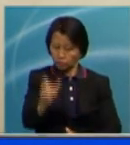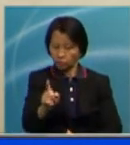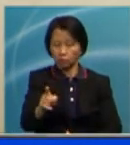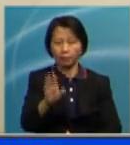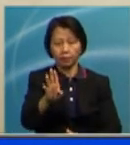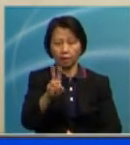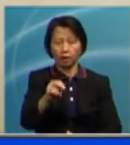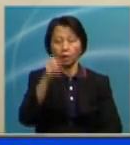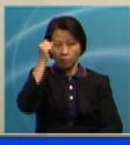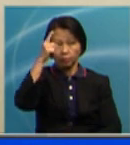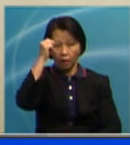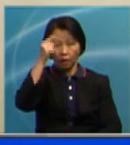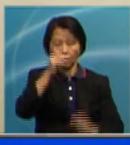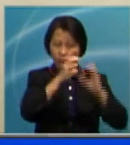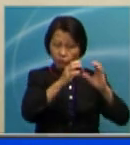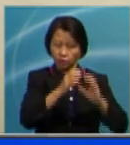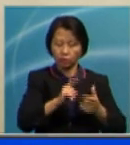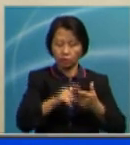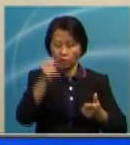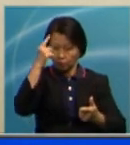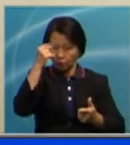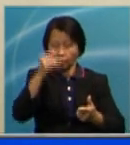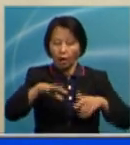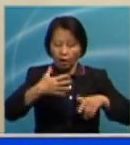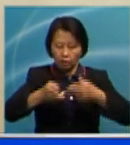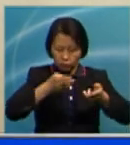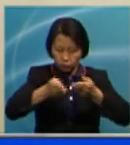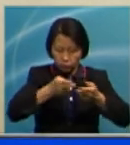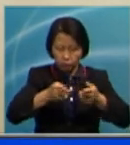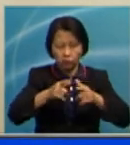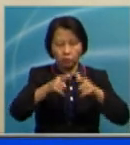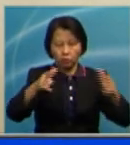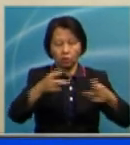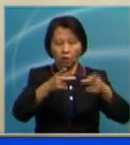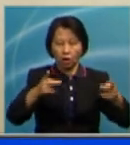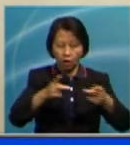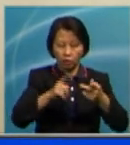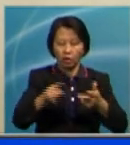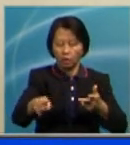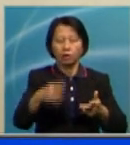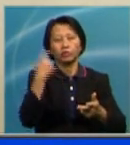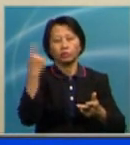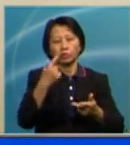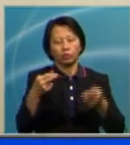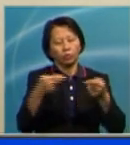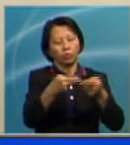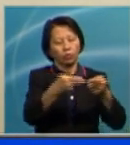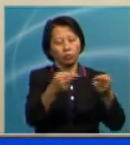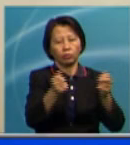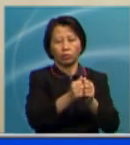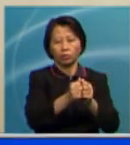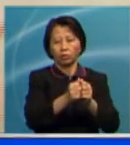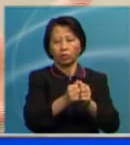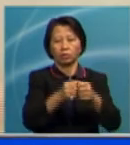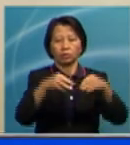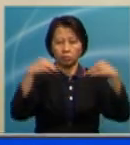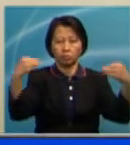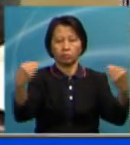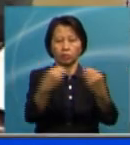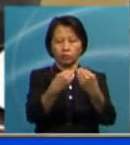prosedur kedua memahami Bagaimana nak menguruskan kawasan ketiga memang sentiasa berhubung dengan orang